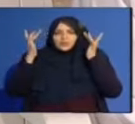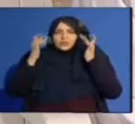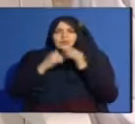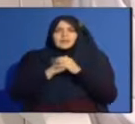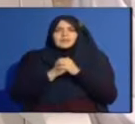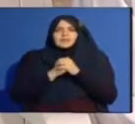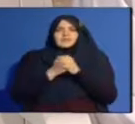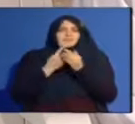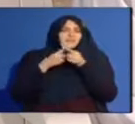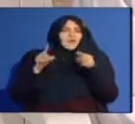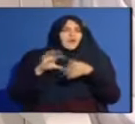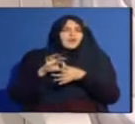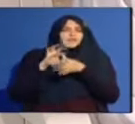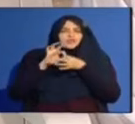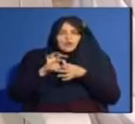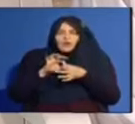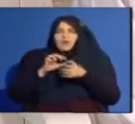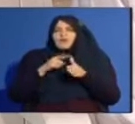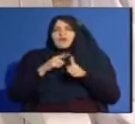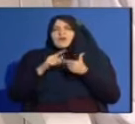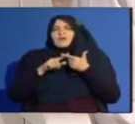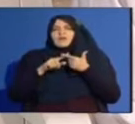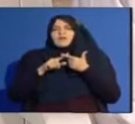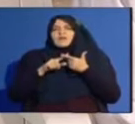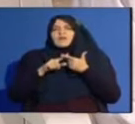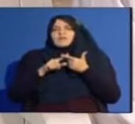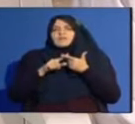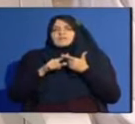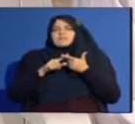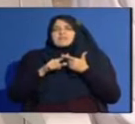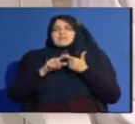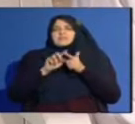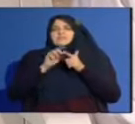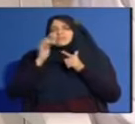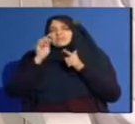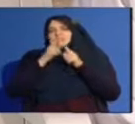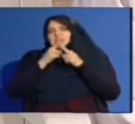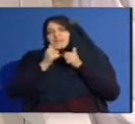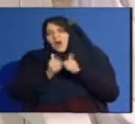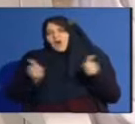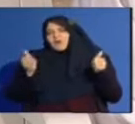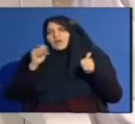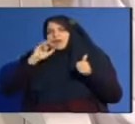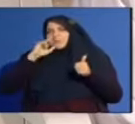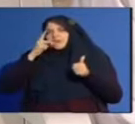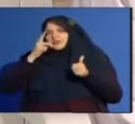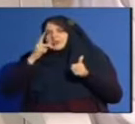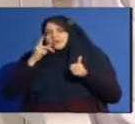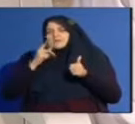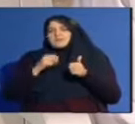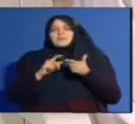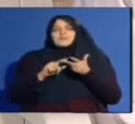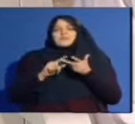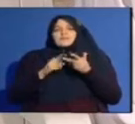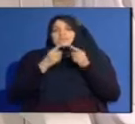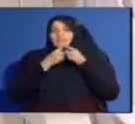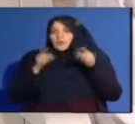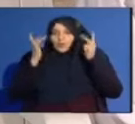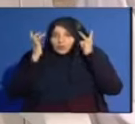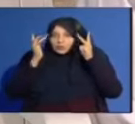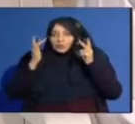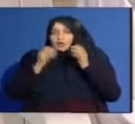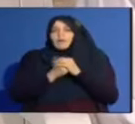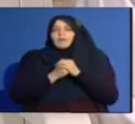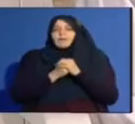اختلاف الدين واختلاف يعني اختلاف الديانة واختلاف الأعراف والعادات، نأتي إلى اختلاف